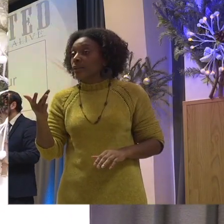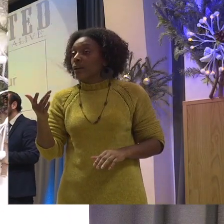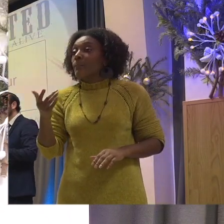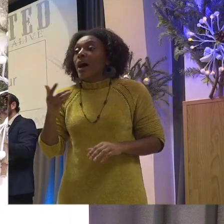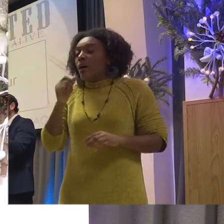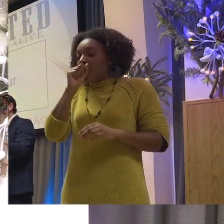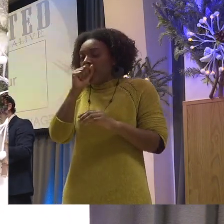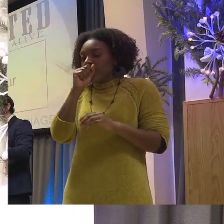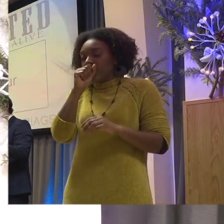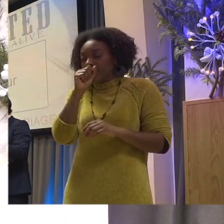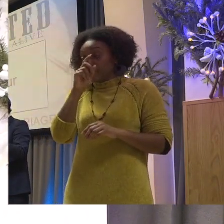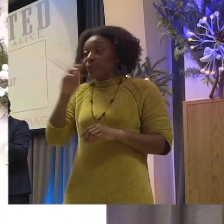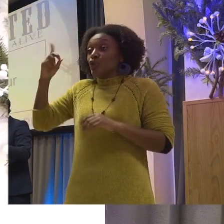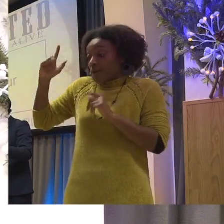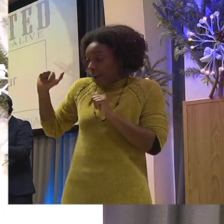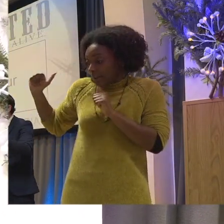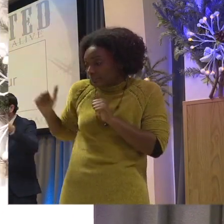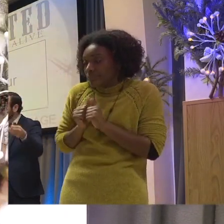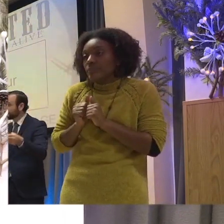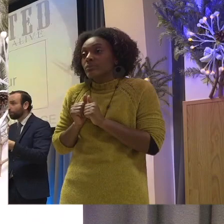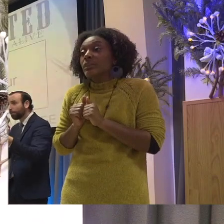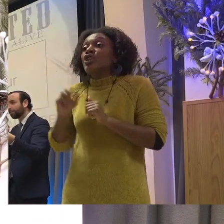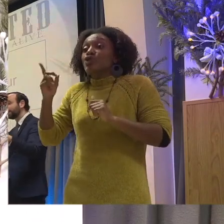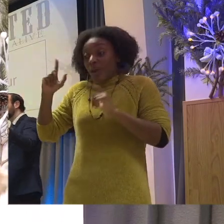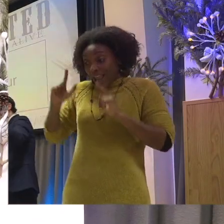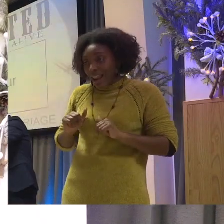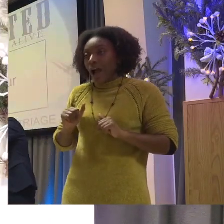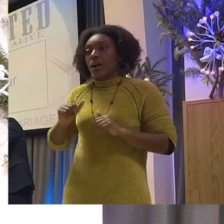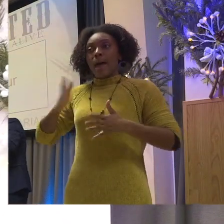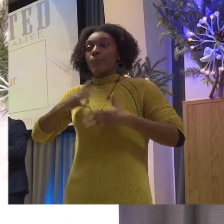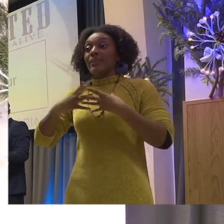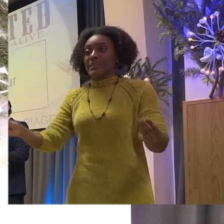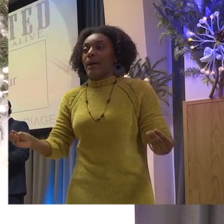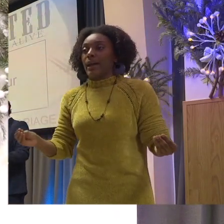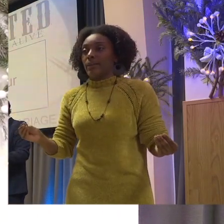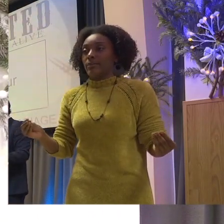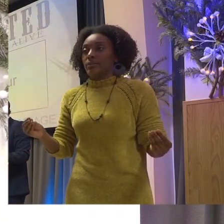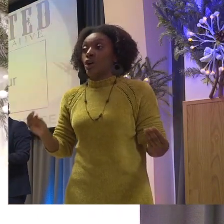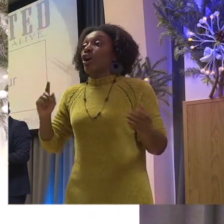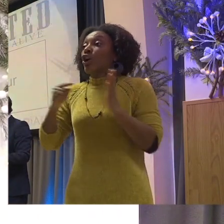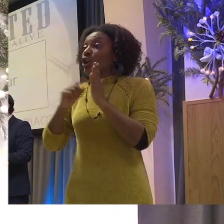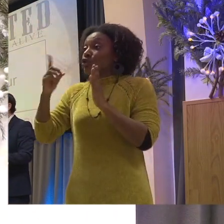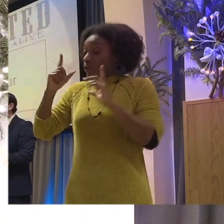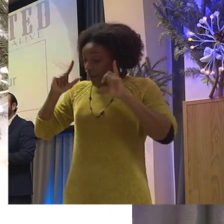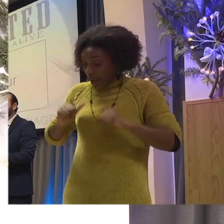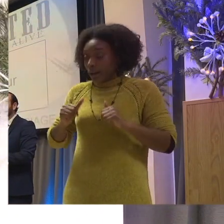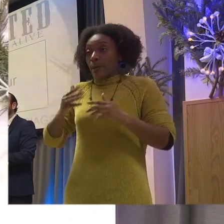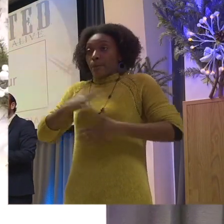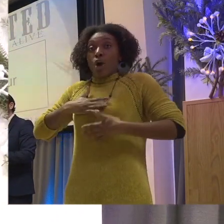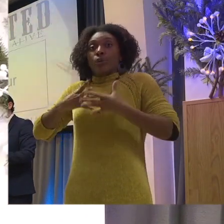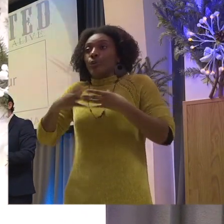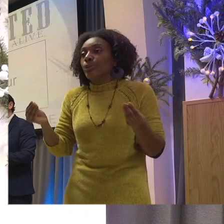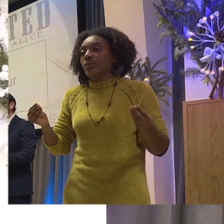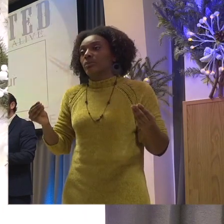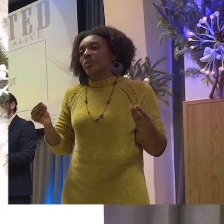Dieu. Parce que lorsque Dieu est là, lui qui est l'amour parfait, la peur s'enfuit. C'est l'amour parfait qui bannit la peur. Qui bannit la peur. Que la peur ne